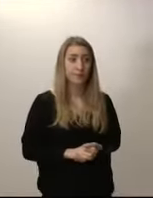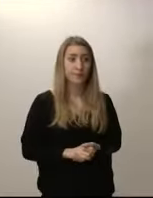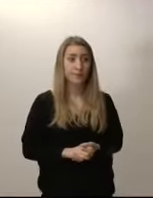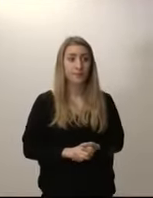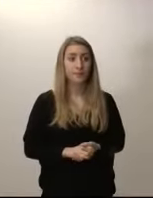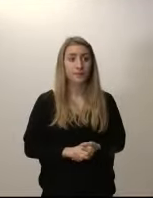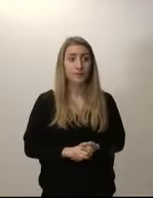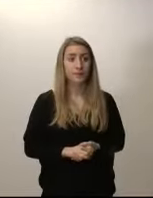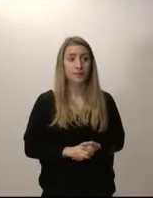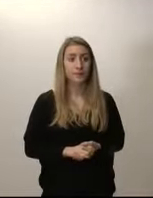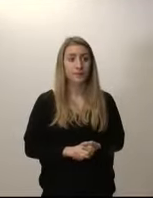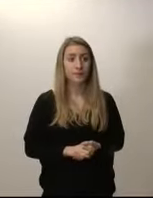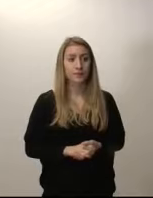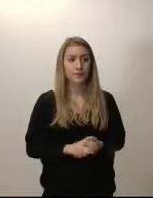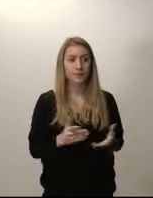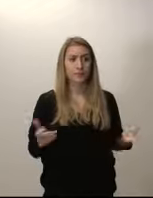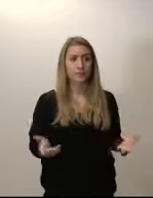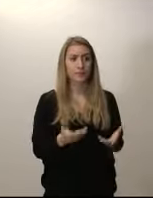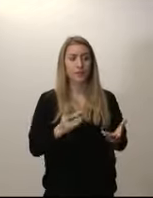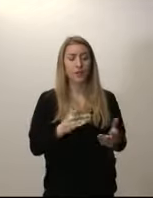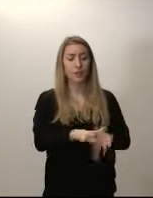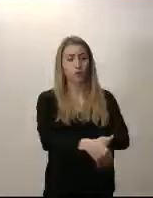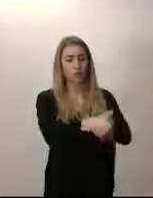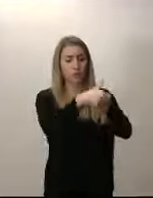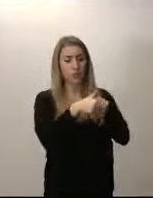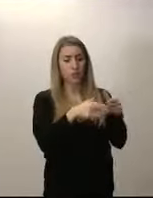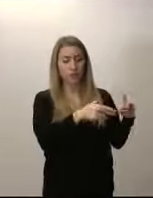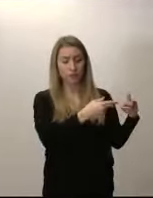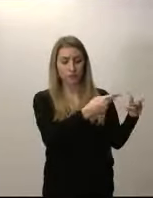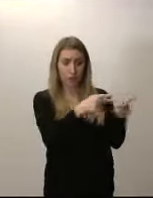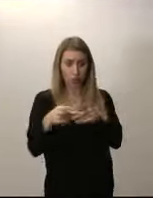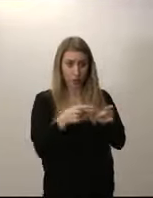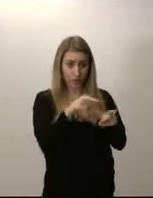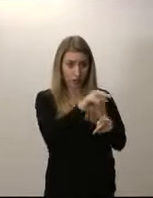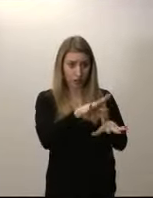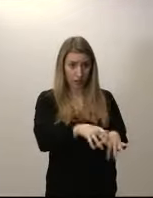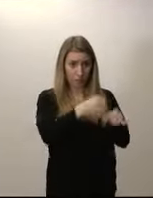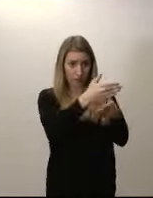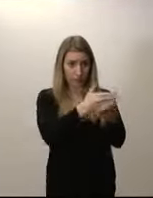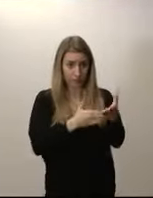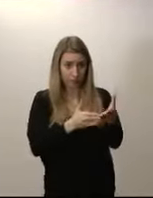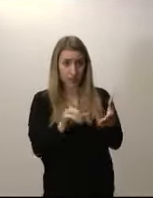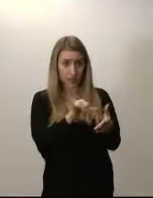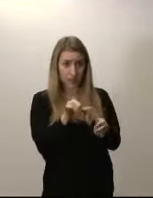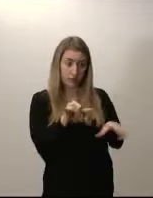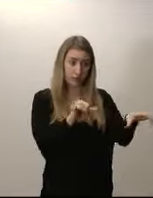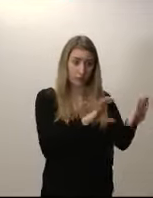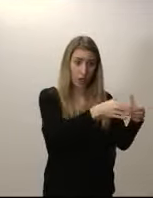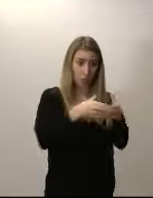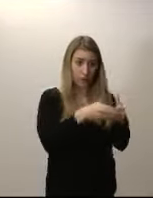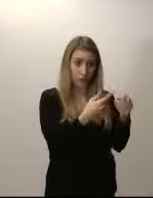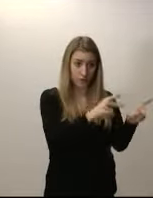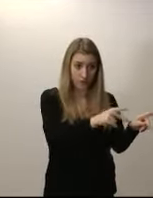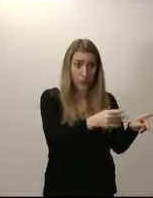L'ESTI a également le soutien de la communauté d'agglomération. C'est une compétence partagée entre la communauté d'agglomération et la ville. Mais la